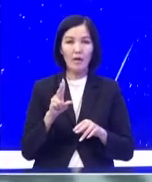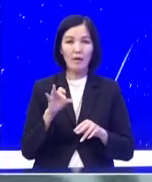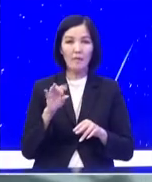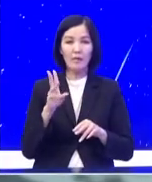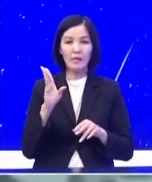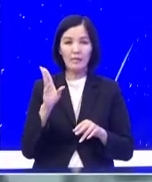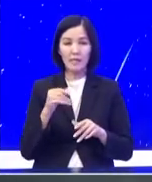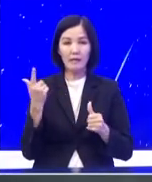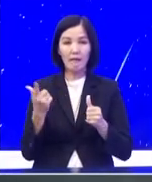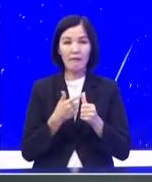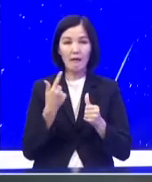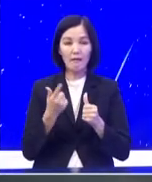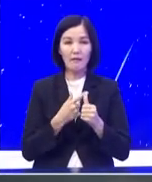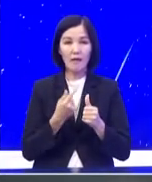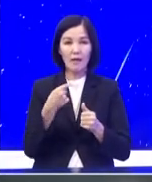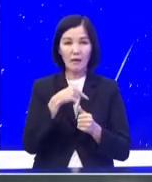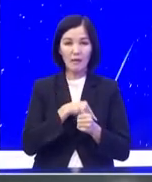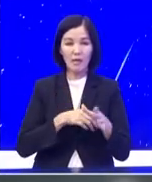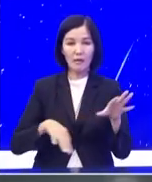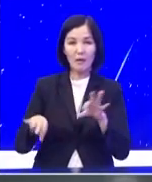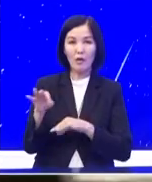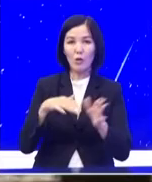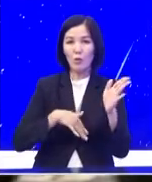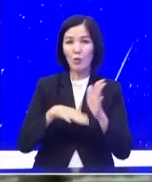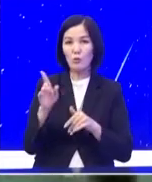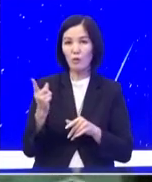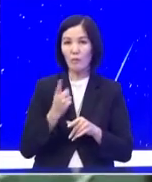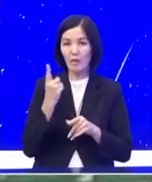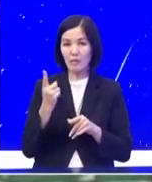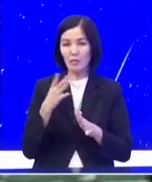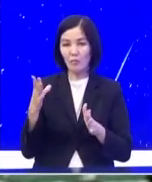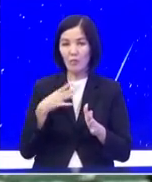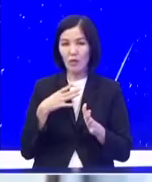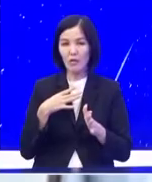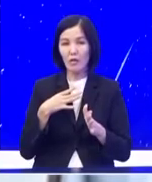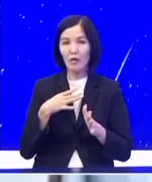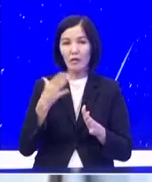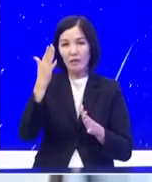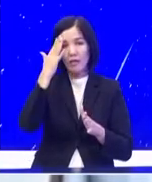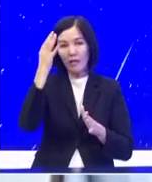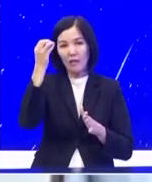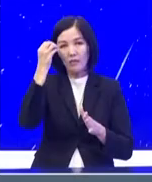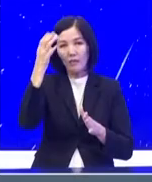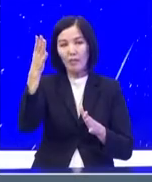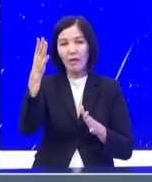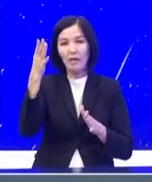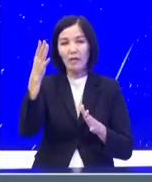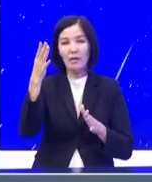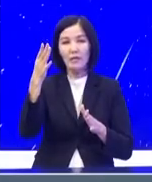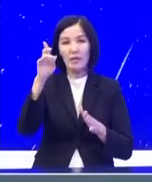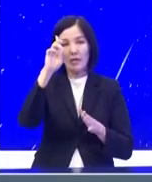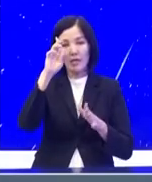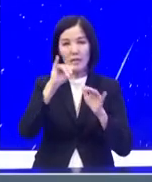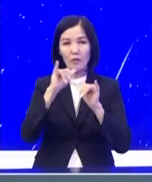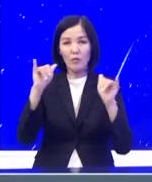болды. Адамгершілігі бір төбе, архитекторлығы бір төбе азамат еді. Бойындағы талантын, ерен еңбегін елінің көркеюіне